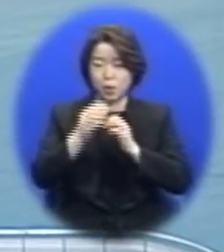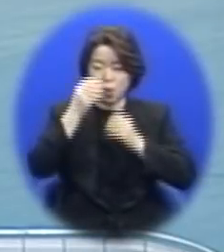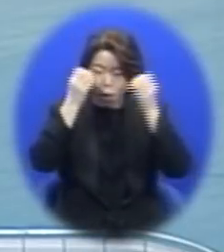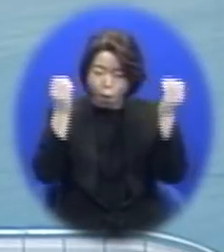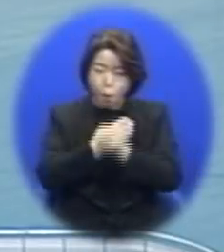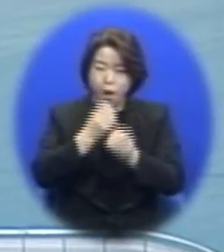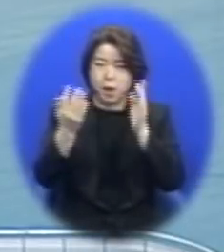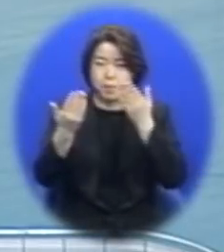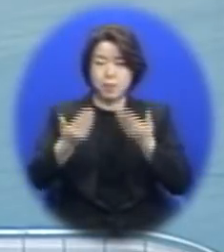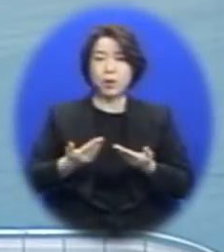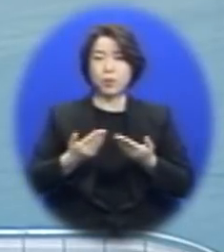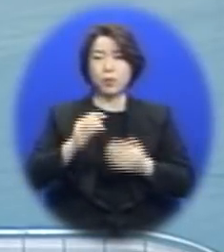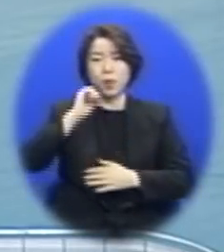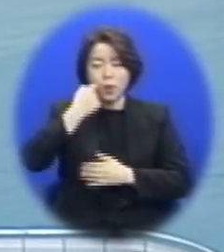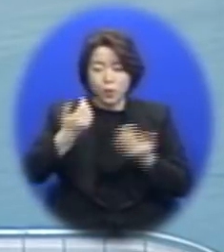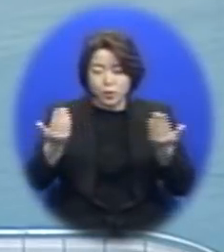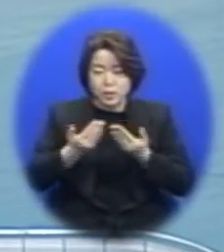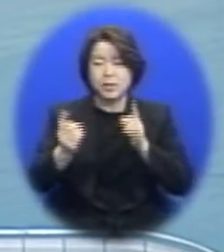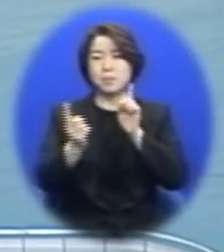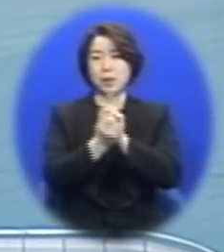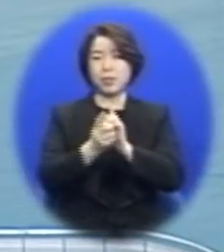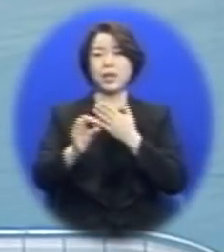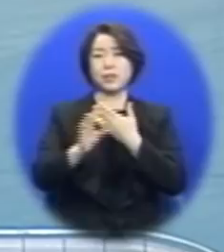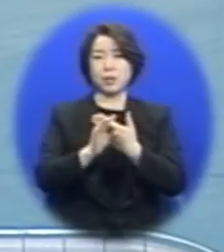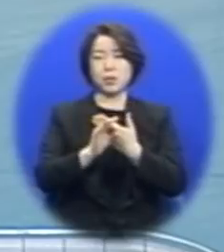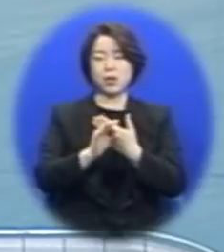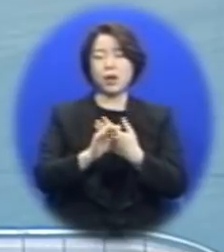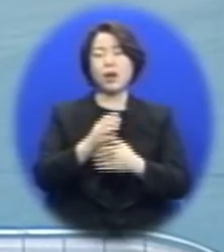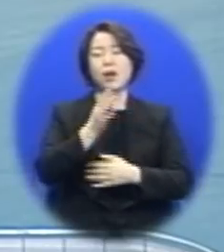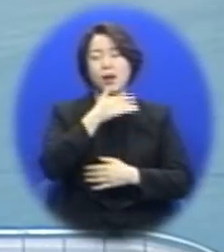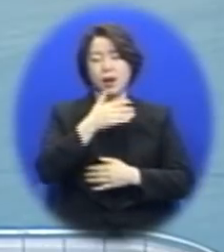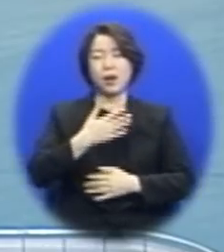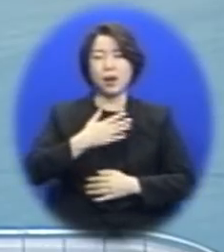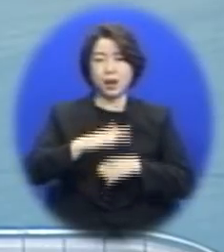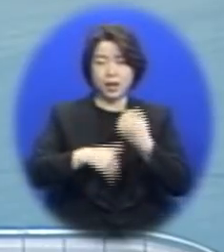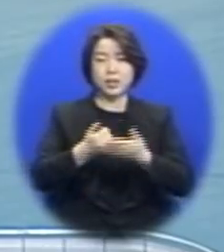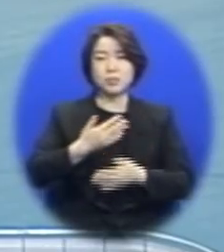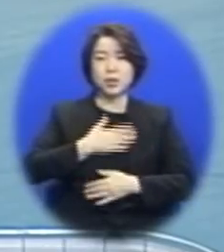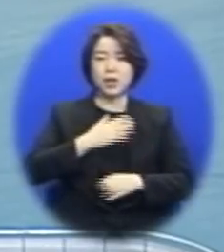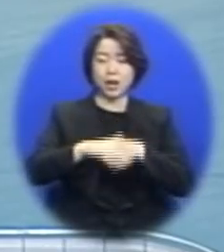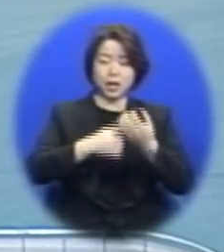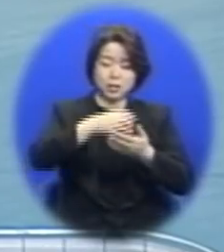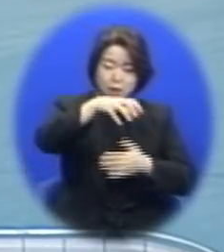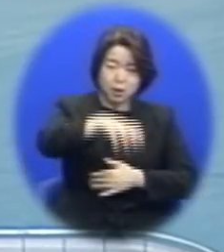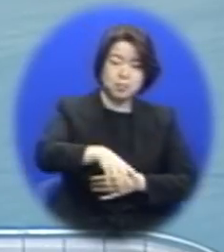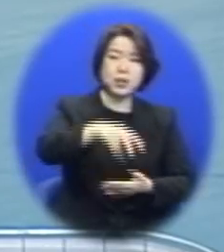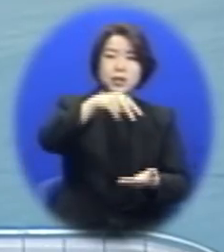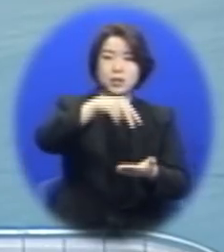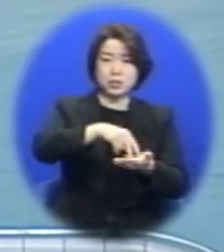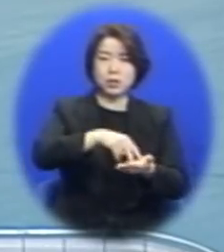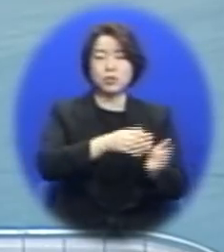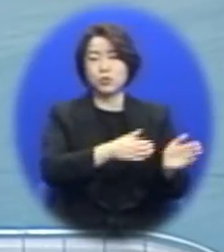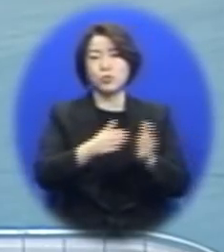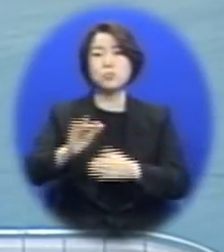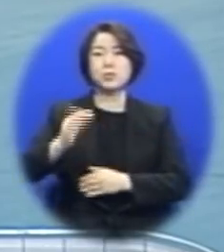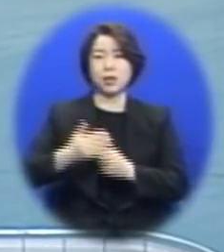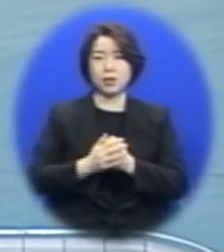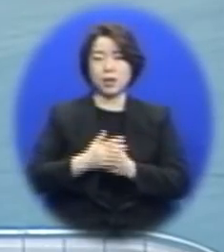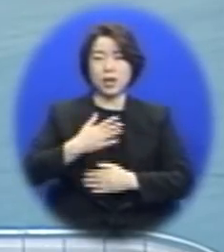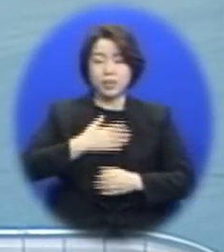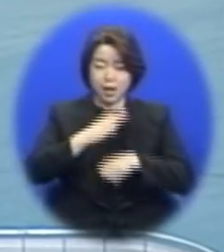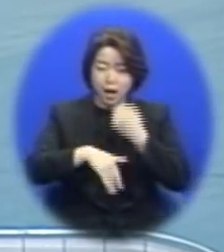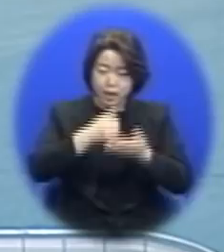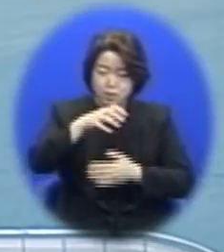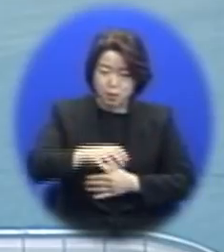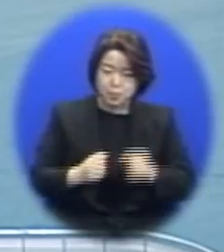당했다면, 하나님, 제가 하나님 앞에 설 준비가 됐군요. 하나님 앞에 섰을 때 제가 하나님 앞에 달려갈